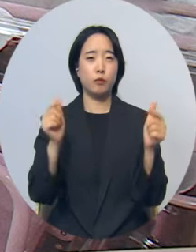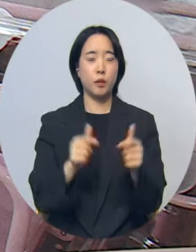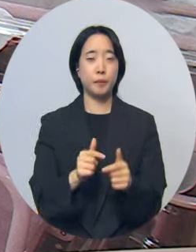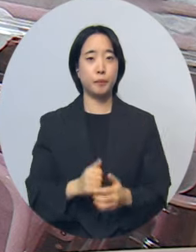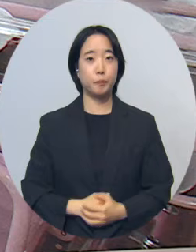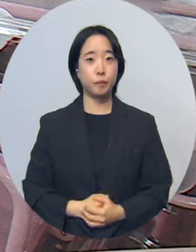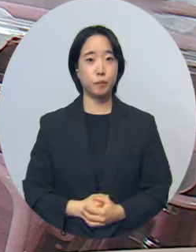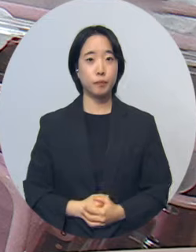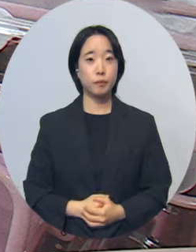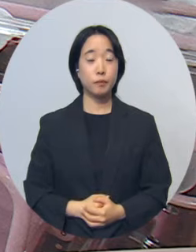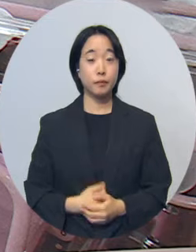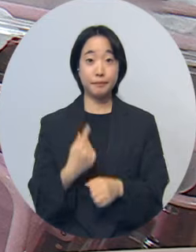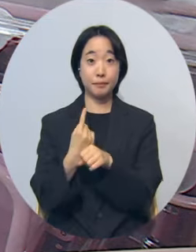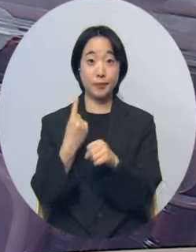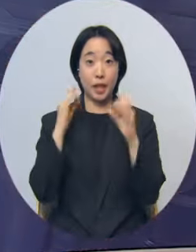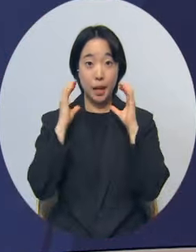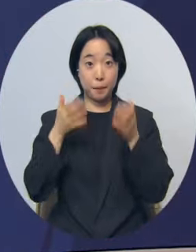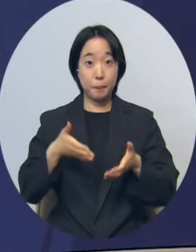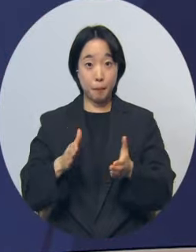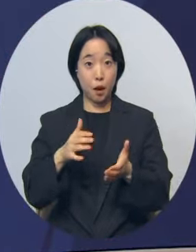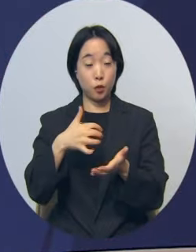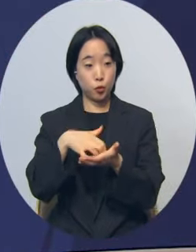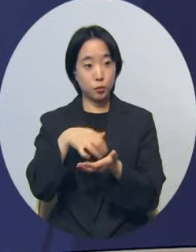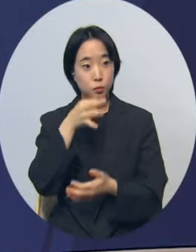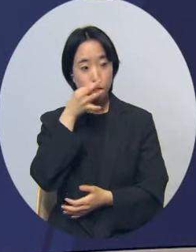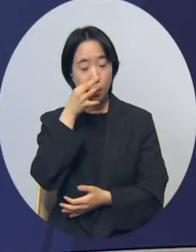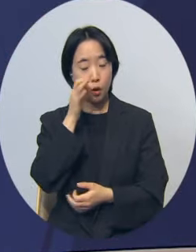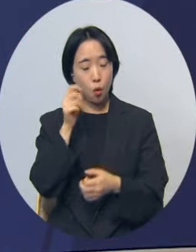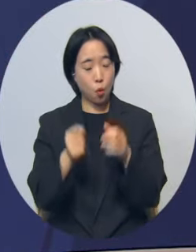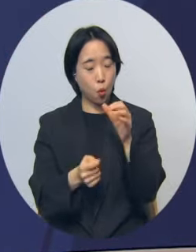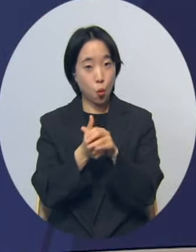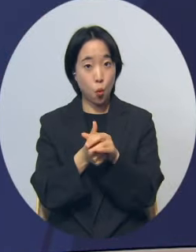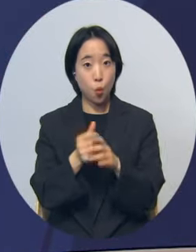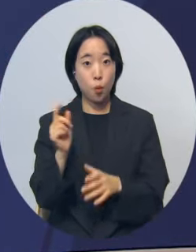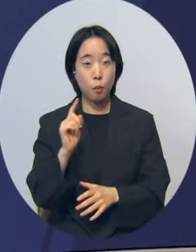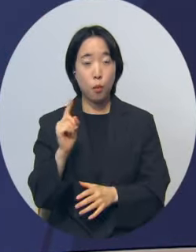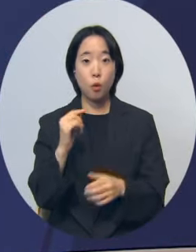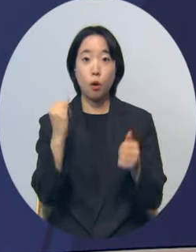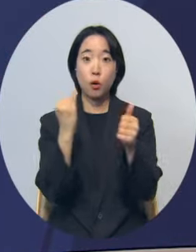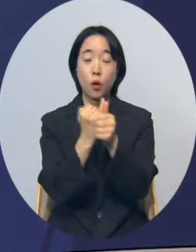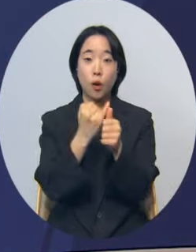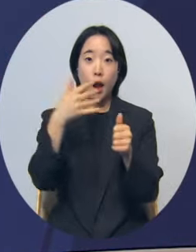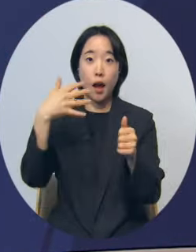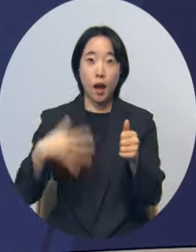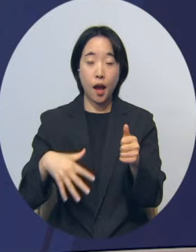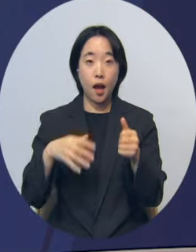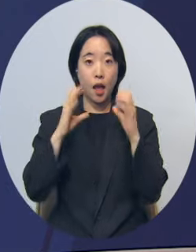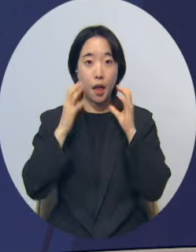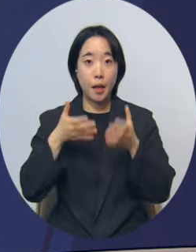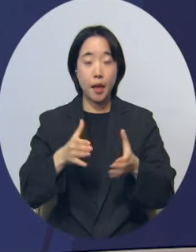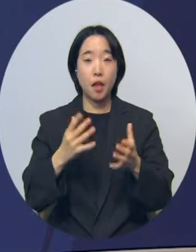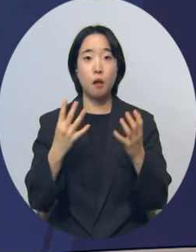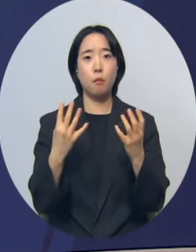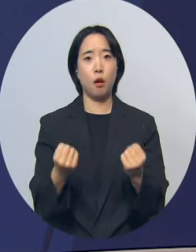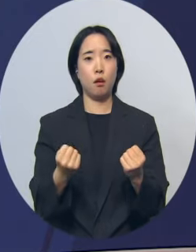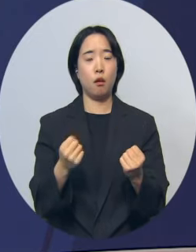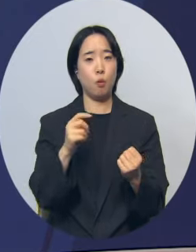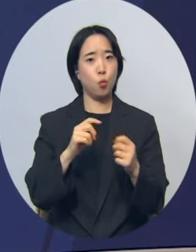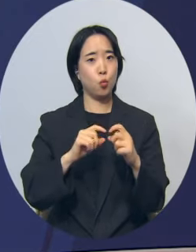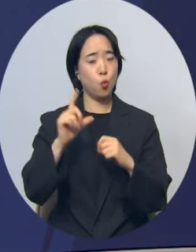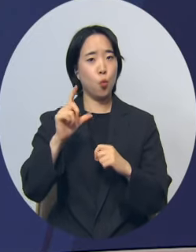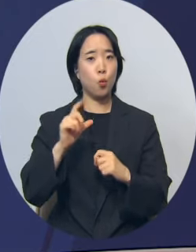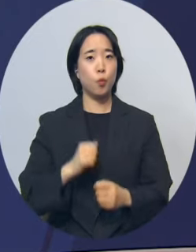지난해 출생아 가운데 법적 비혼관계에서 태어난 아기가 4.7%를 차지해 그 비중이 역대 최대를